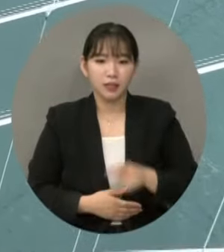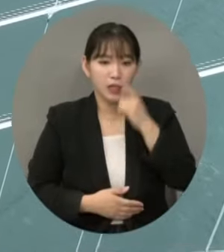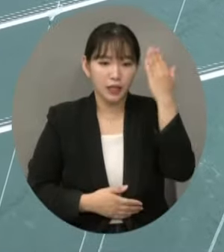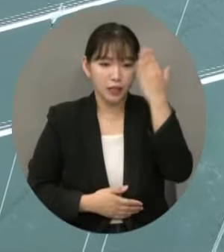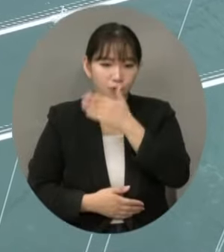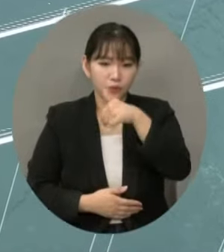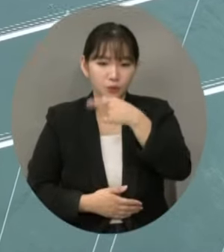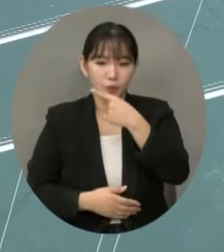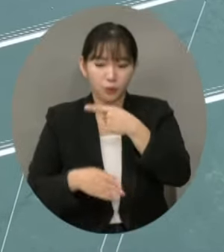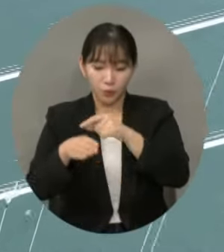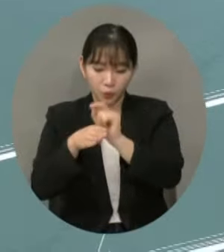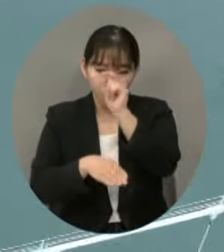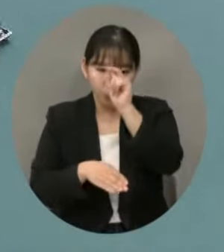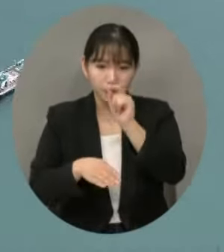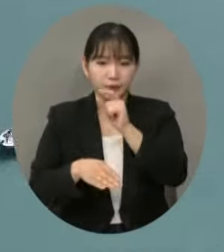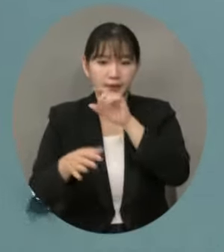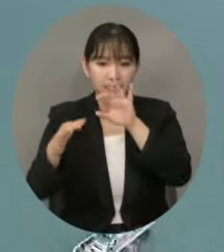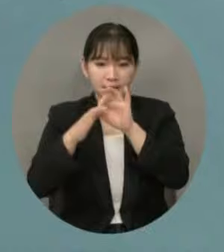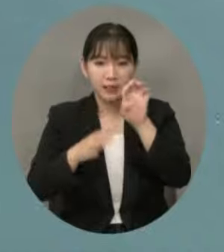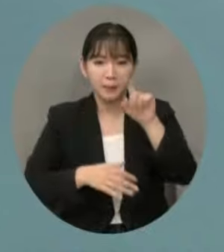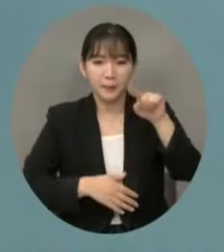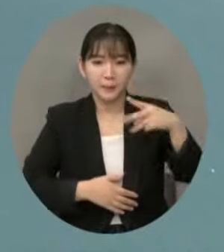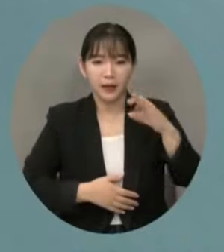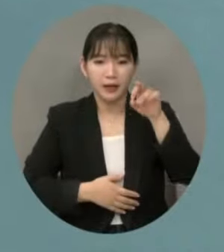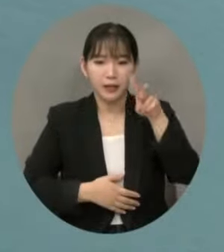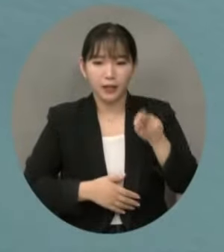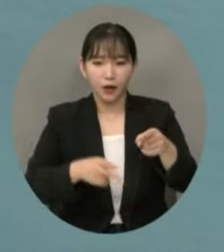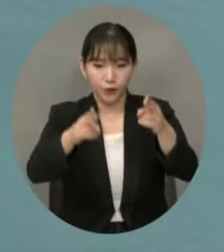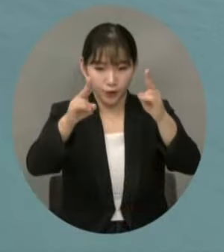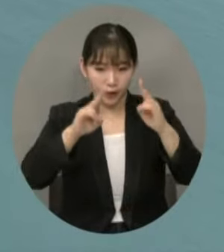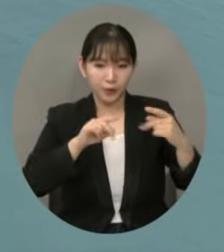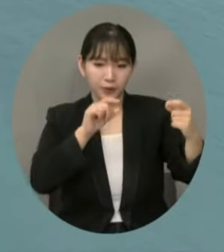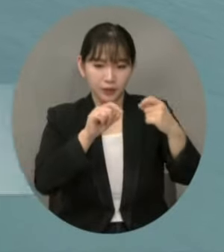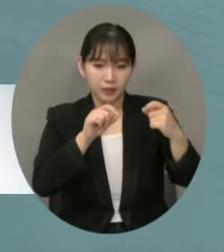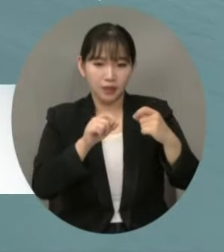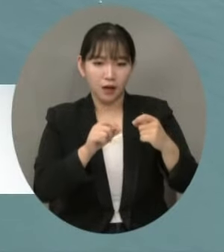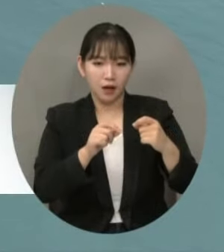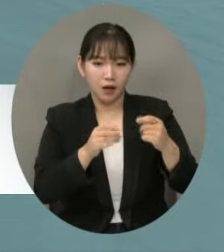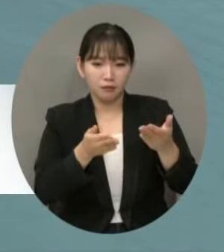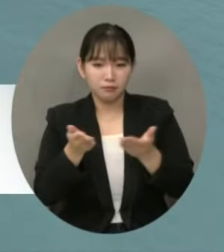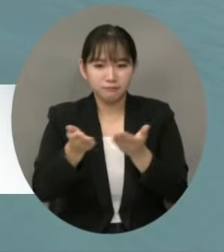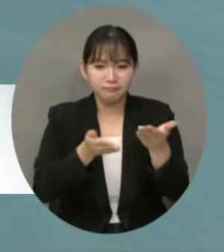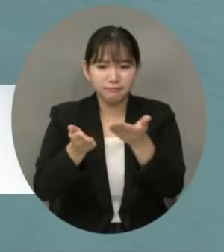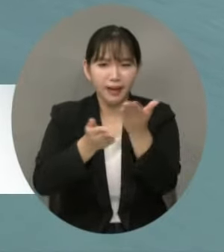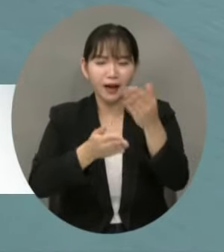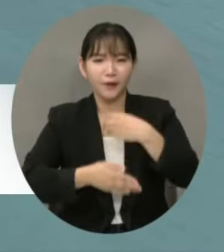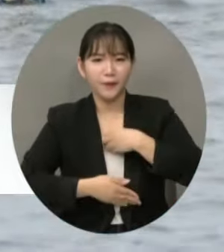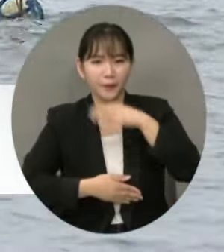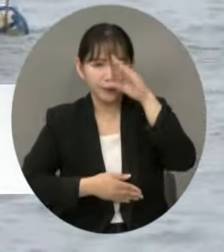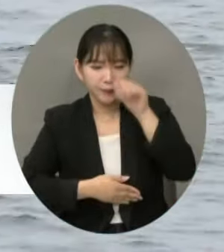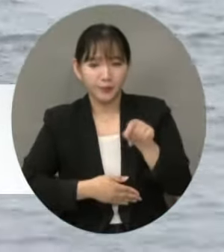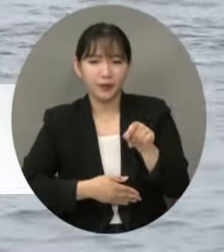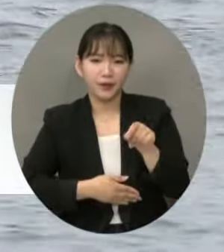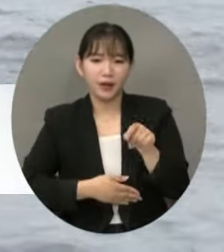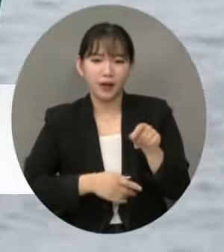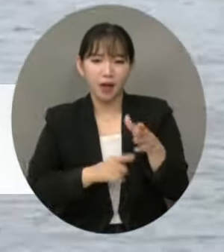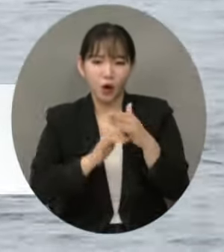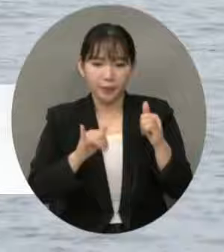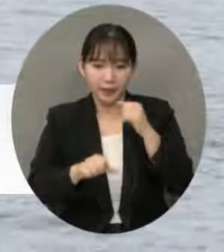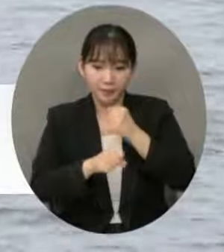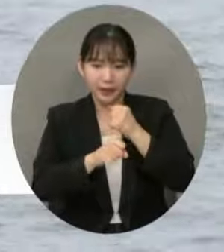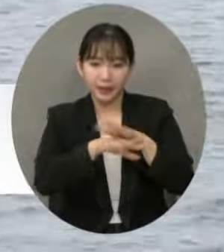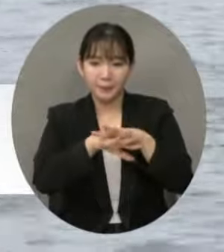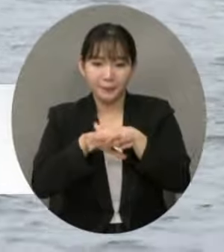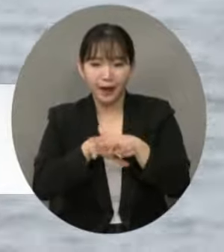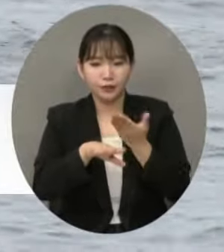여수와 고흥을 잇는 파령대교 인근 해상입니다. 배 사이를 아슬아슬하게 운항하는 어선. 어민들이 설치한